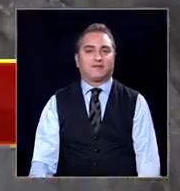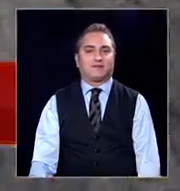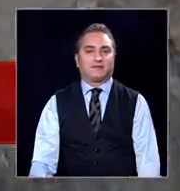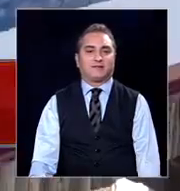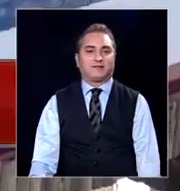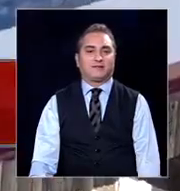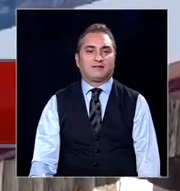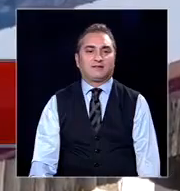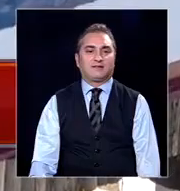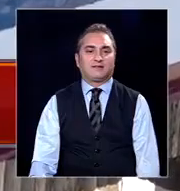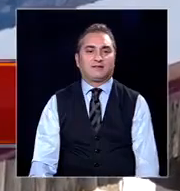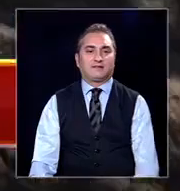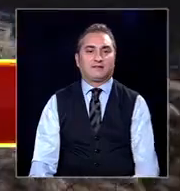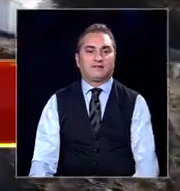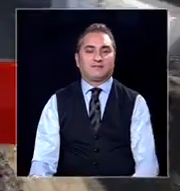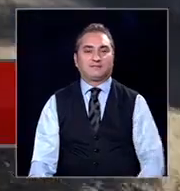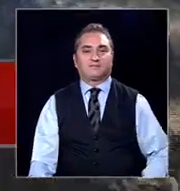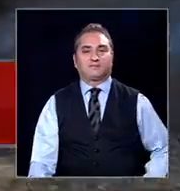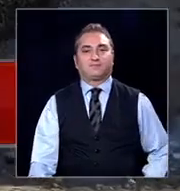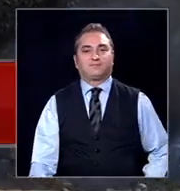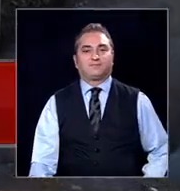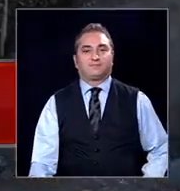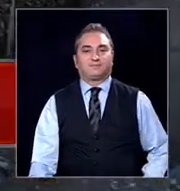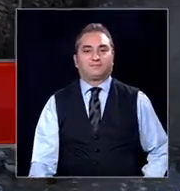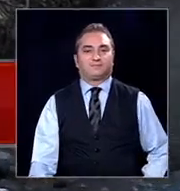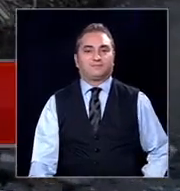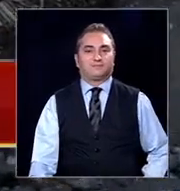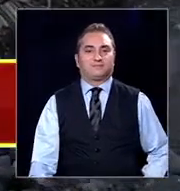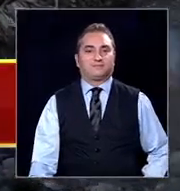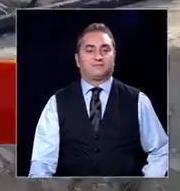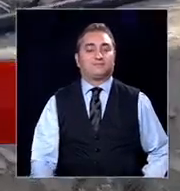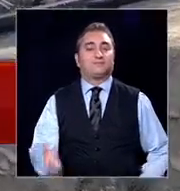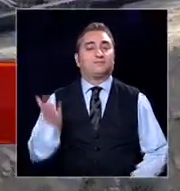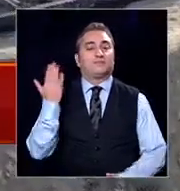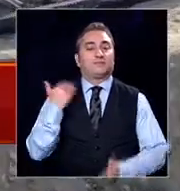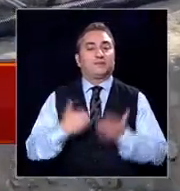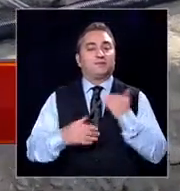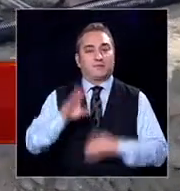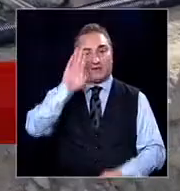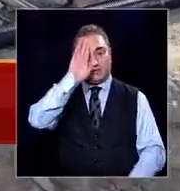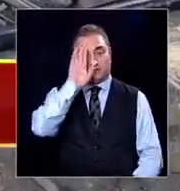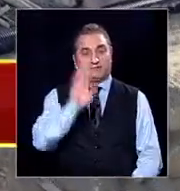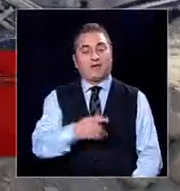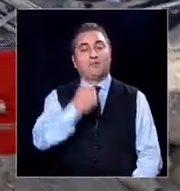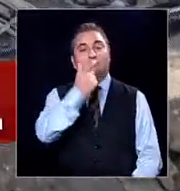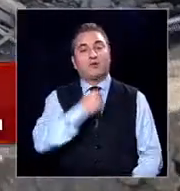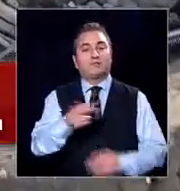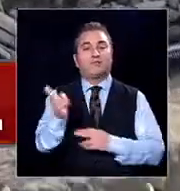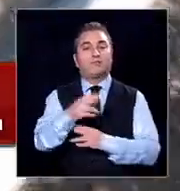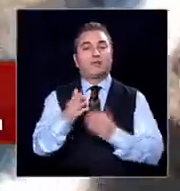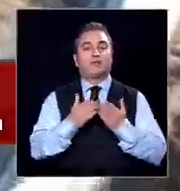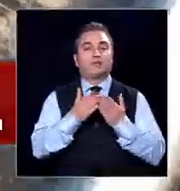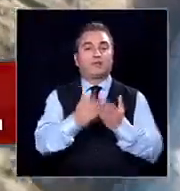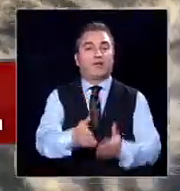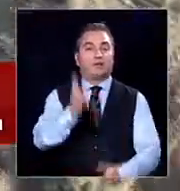Bir abiden bulduk. Balık ekmek teknesi olarak kullanıyordu bunu. Bir zamanlar İstanbul Boğazı'nda bir balıkçı